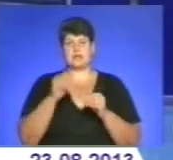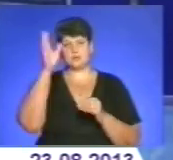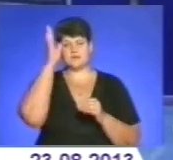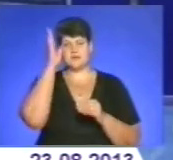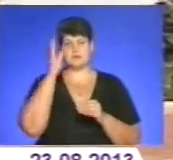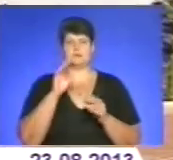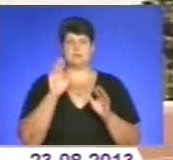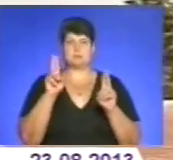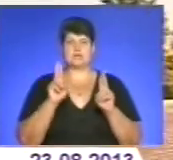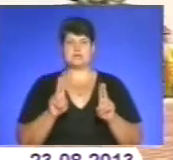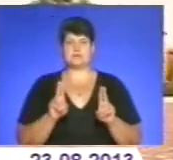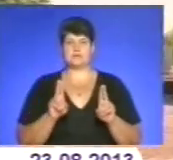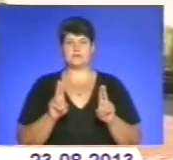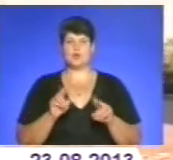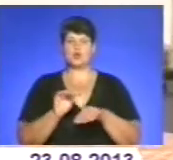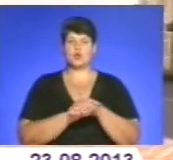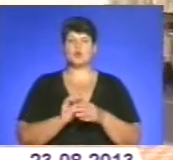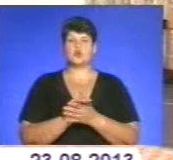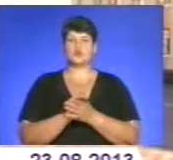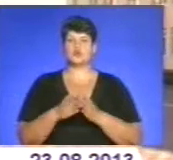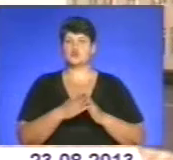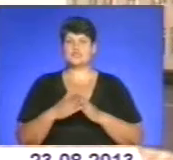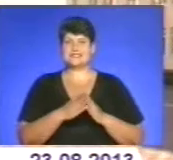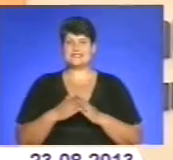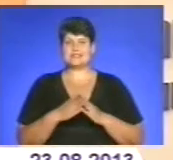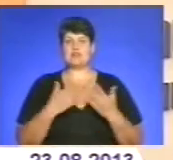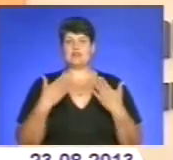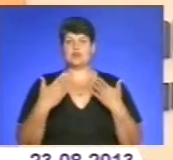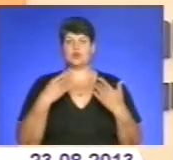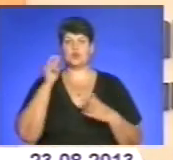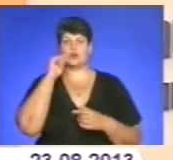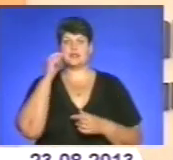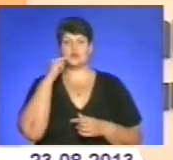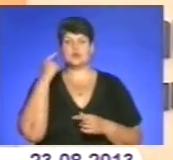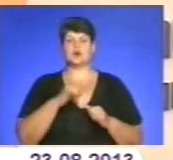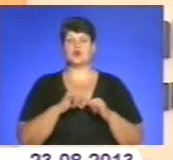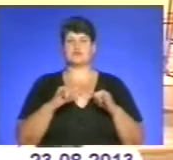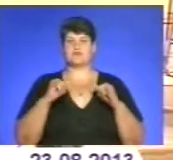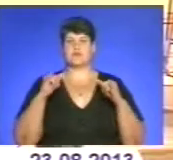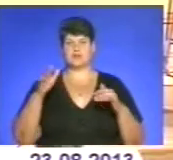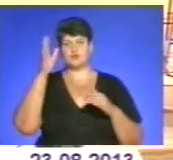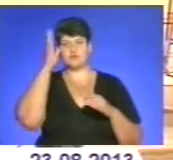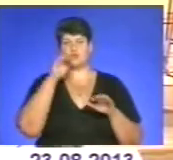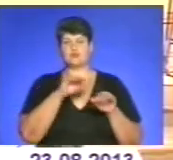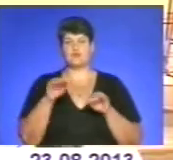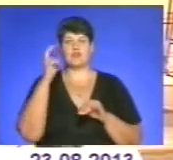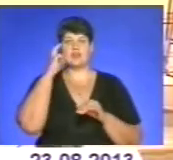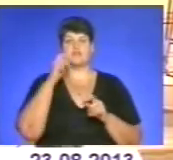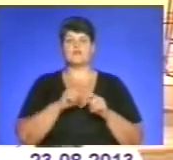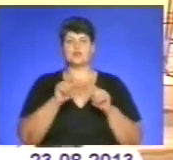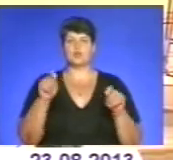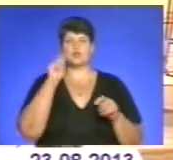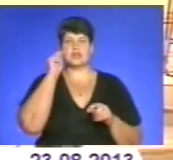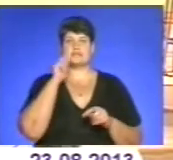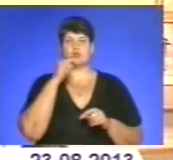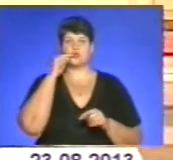принципом. Добросусідські відносини України та Росії розвиваються і на освітньому рівні. У Києві відкрили